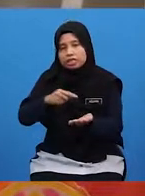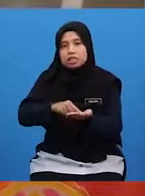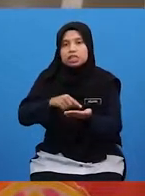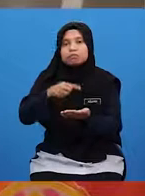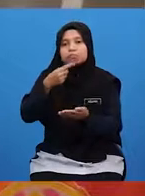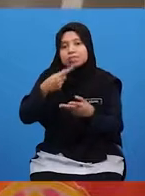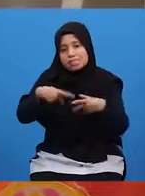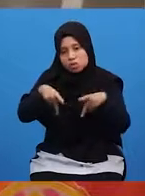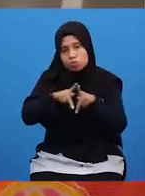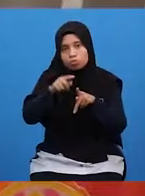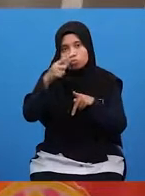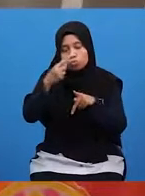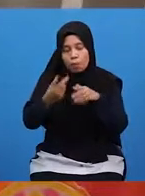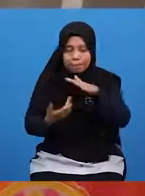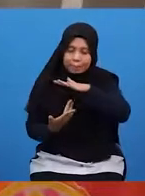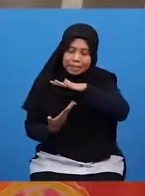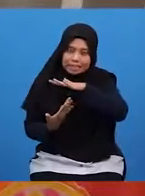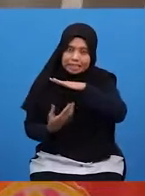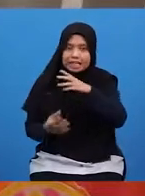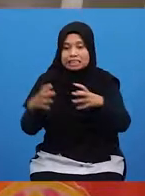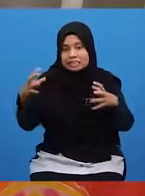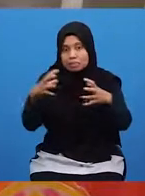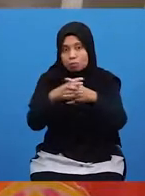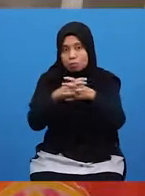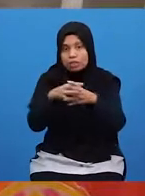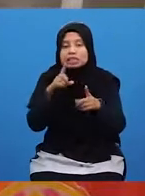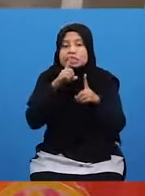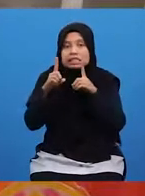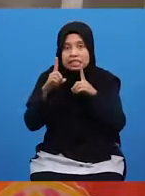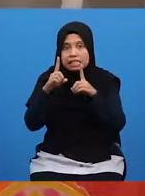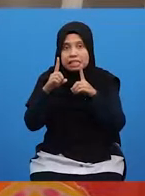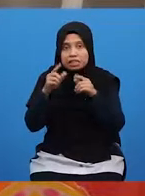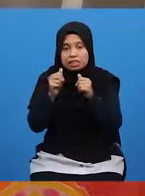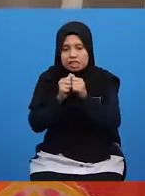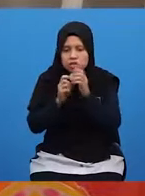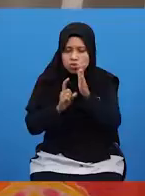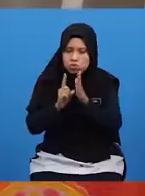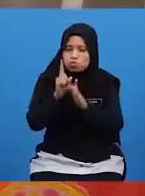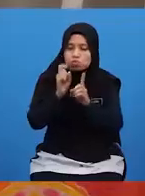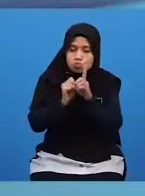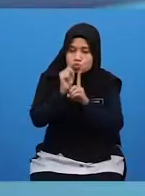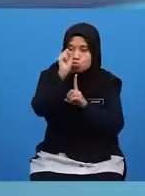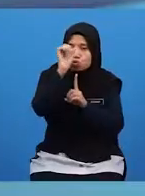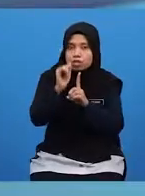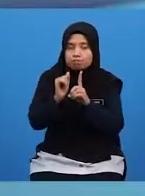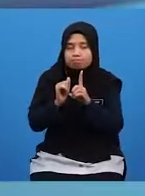untuk proses memanaskan campuran lilin batik lukis dengan suhu yang terkawal.